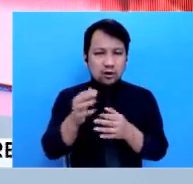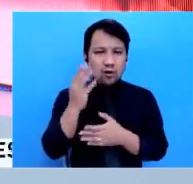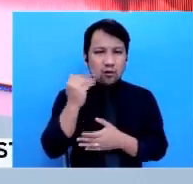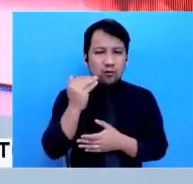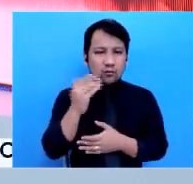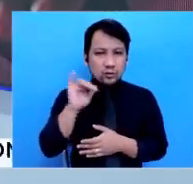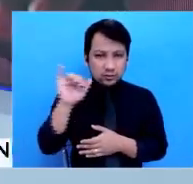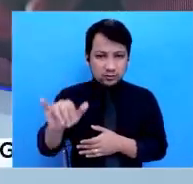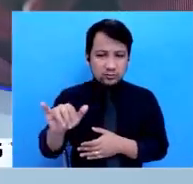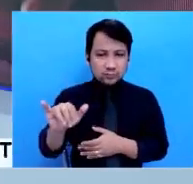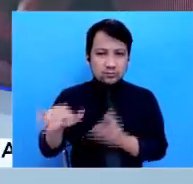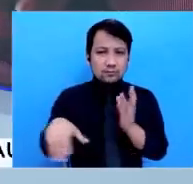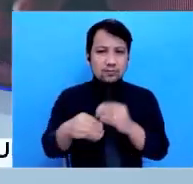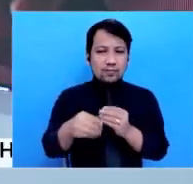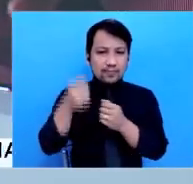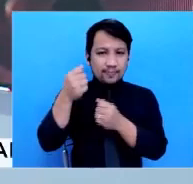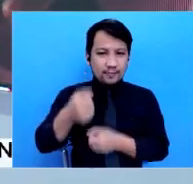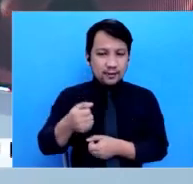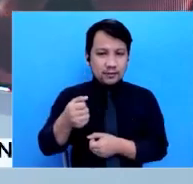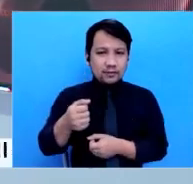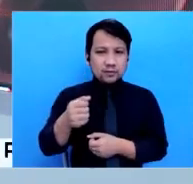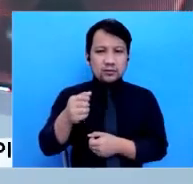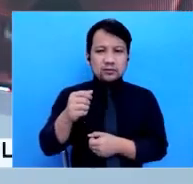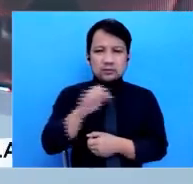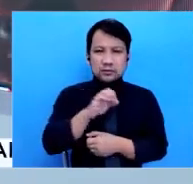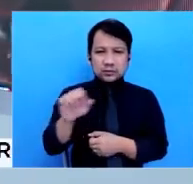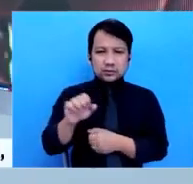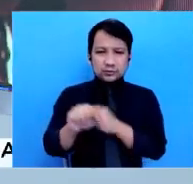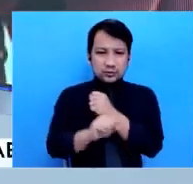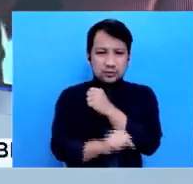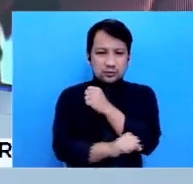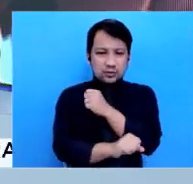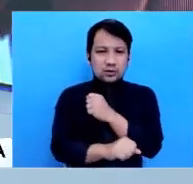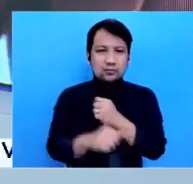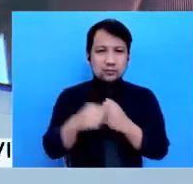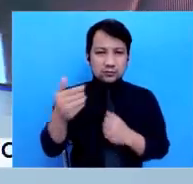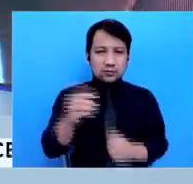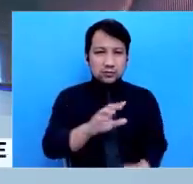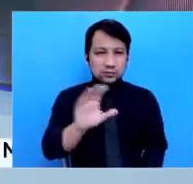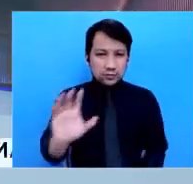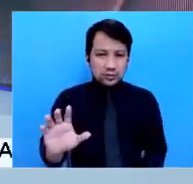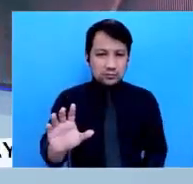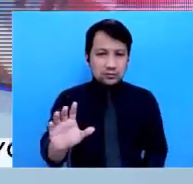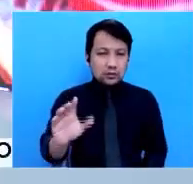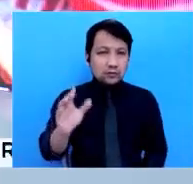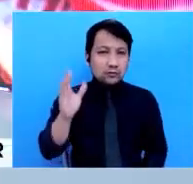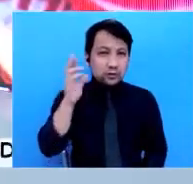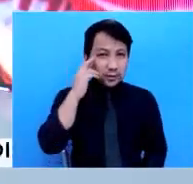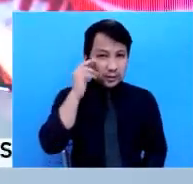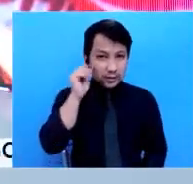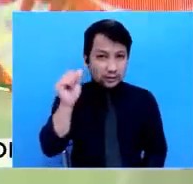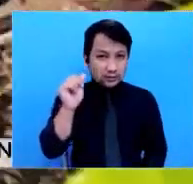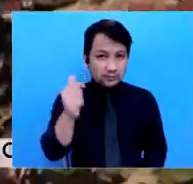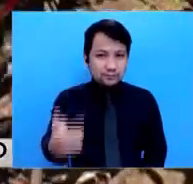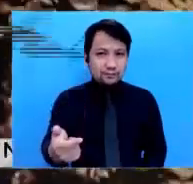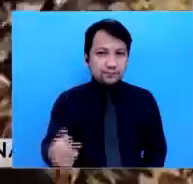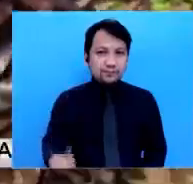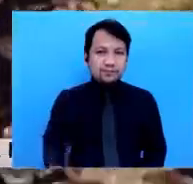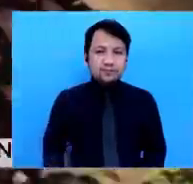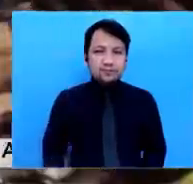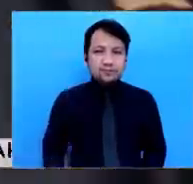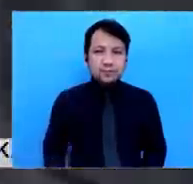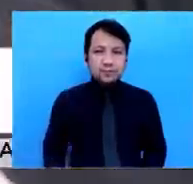siya sa kanilang rally sa Borongan, Eastern Samar. Nasa front line ng balitang yan si Ryan Ang.